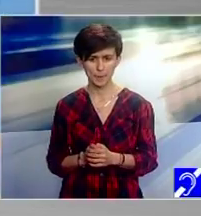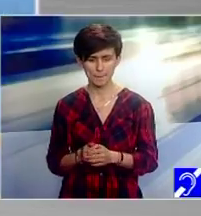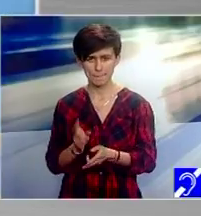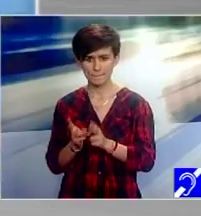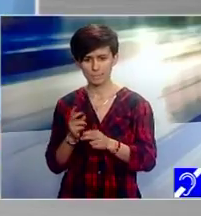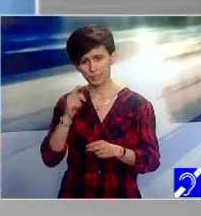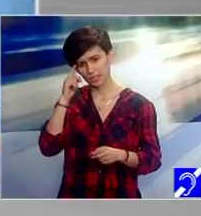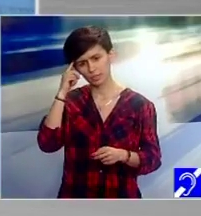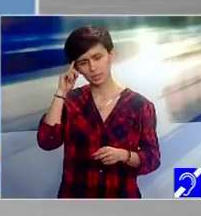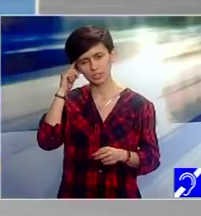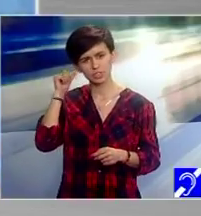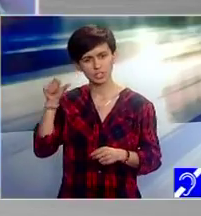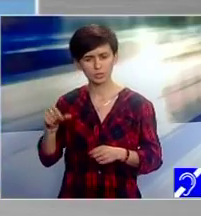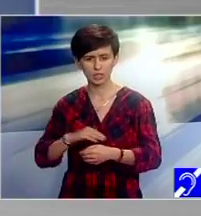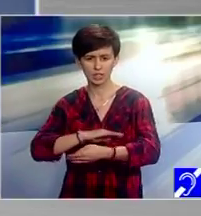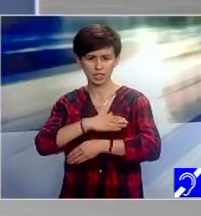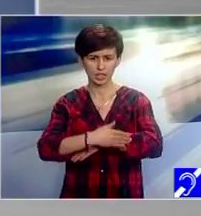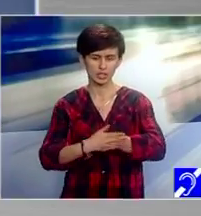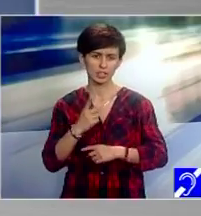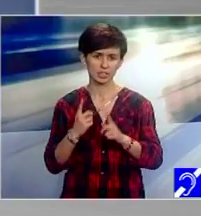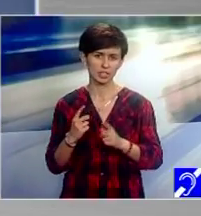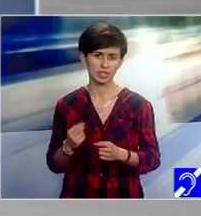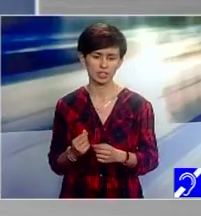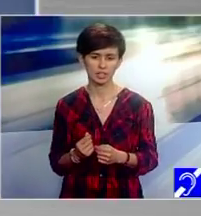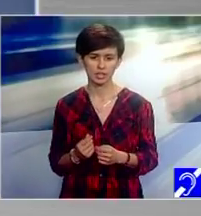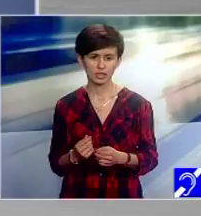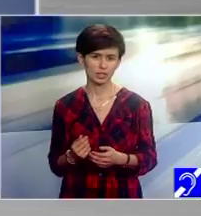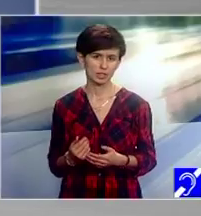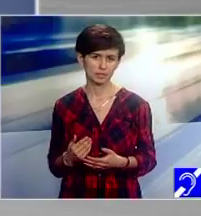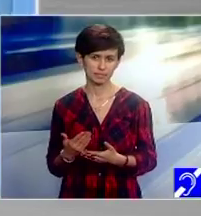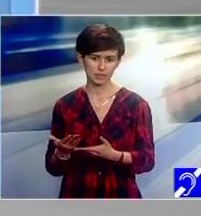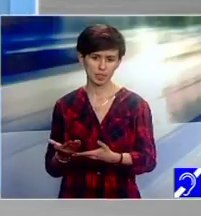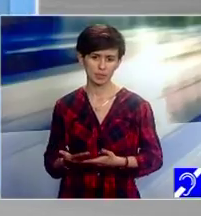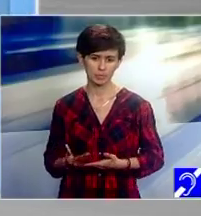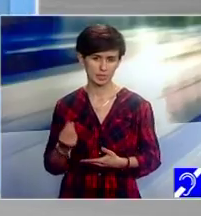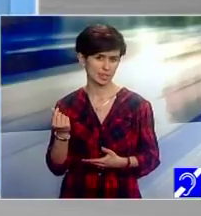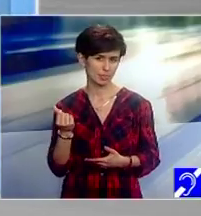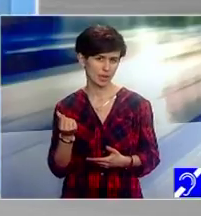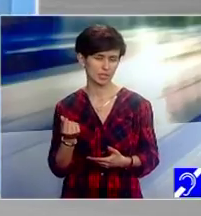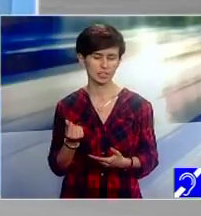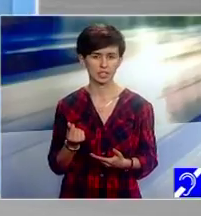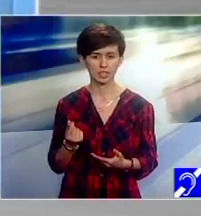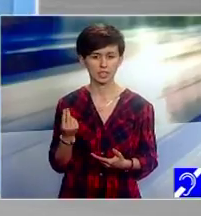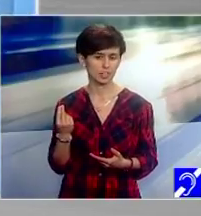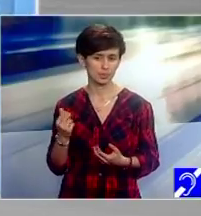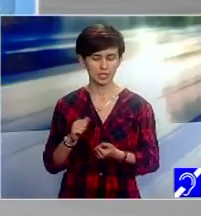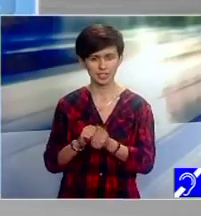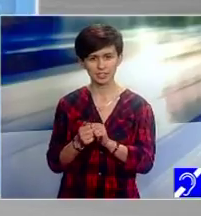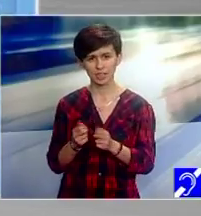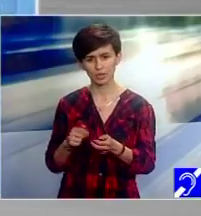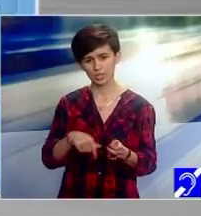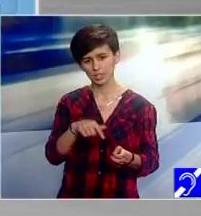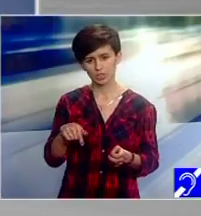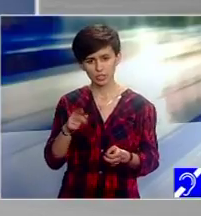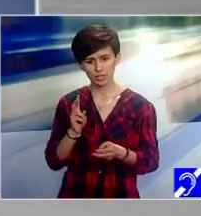știu chelnerii dacă dăm suma bună sau nu dăm suma bună? Sau cum știm noi ce bani să scoatem